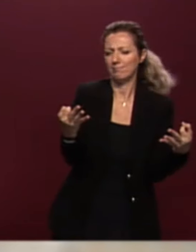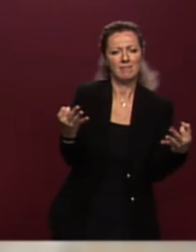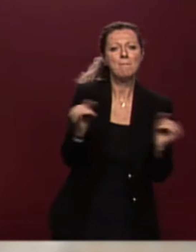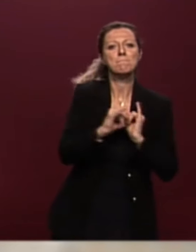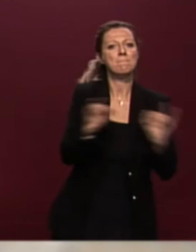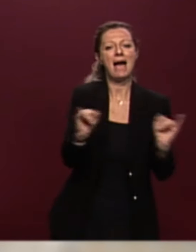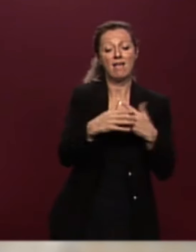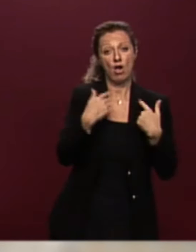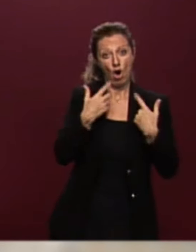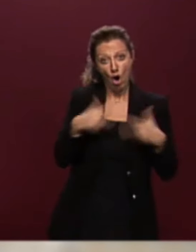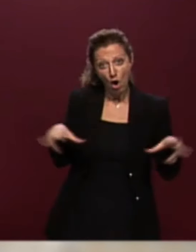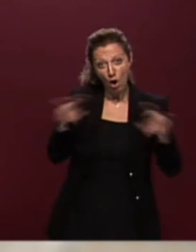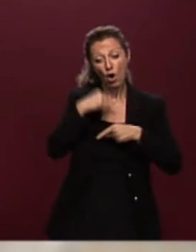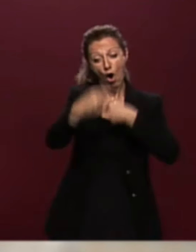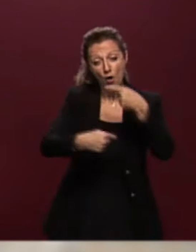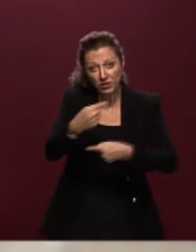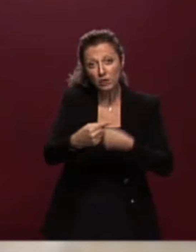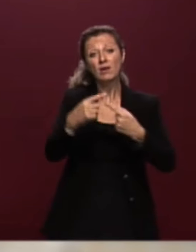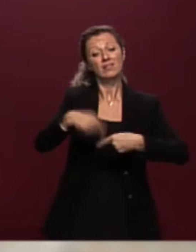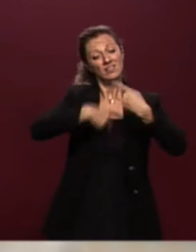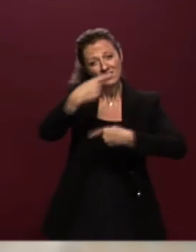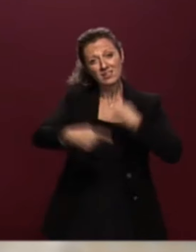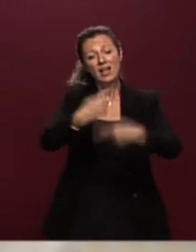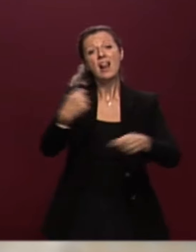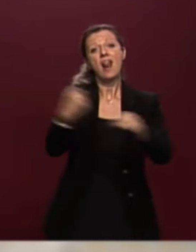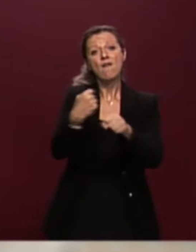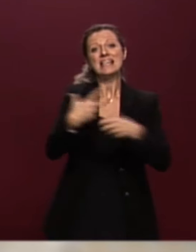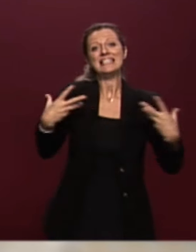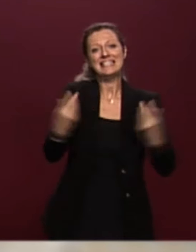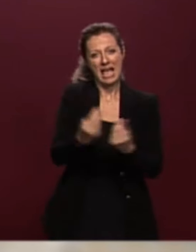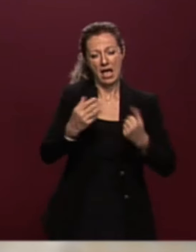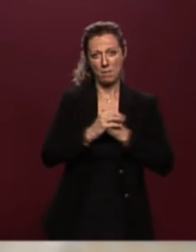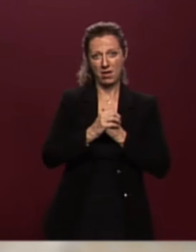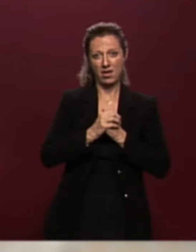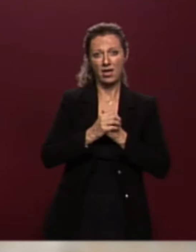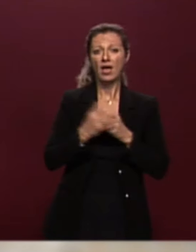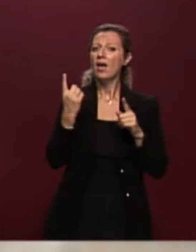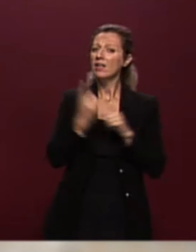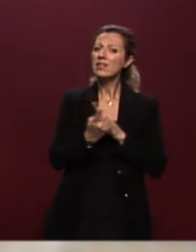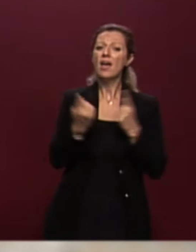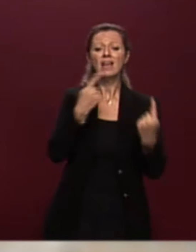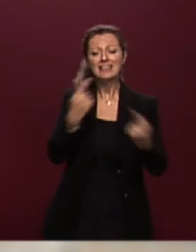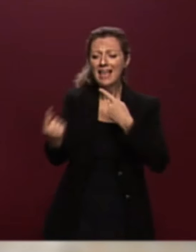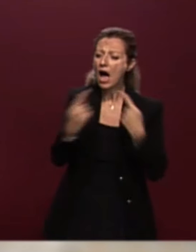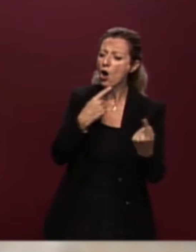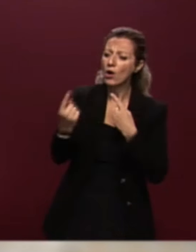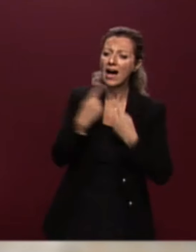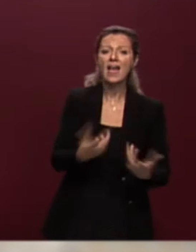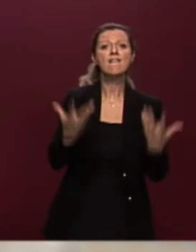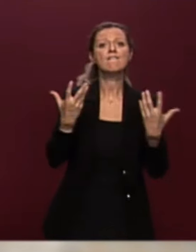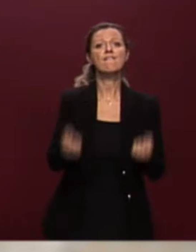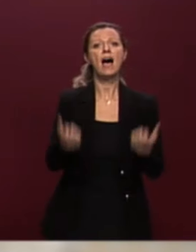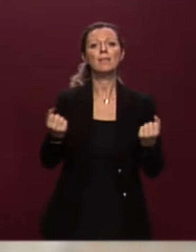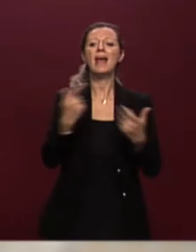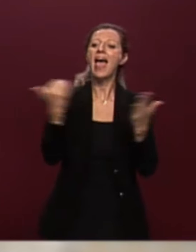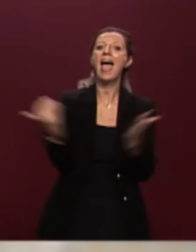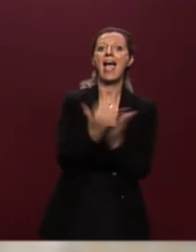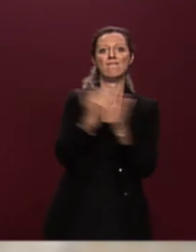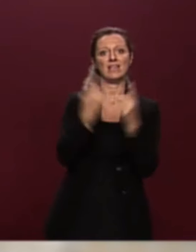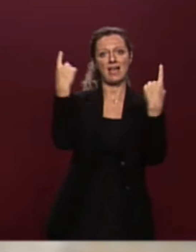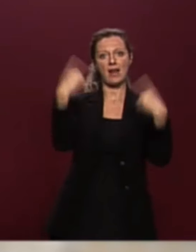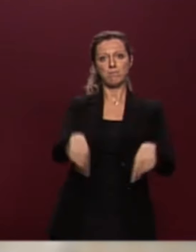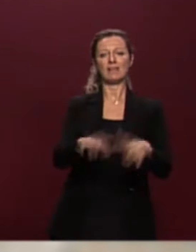e continueremo a impegnarci per lavorare insieme, dialogando fattivamente per evitare che questo accada. Atto